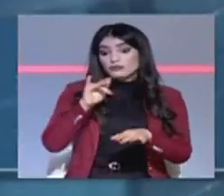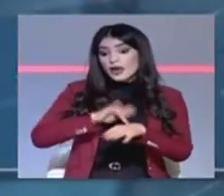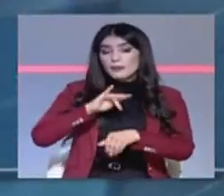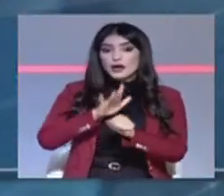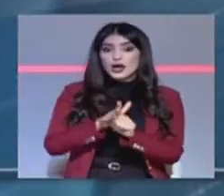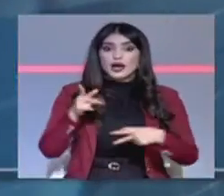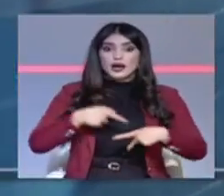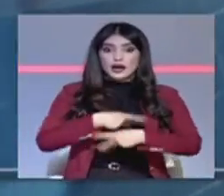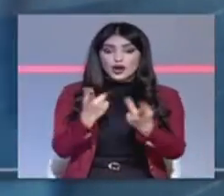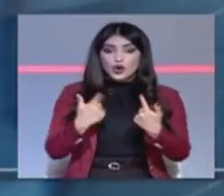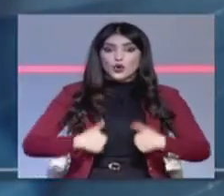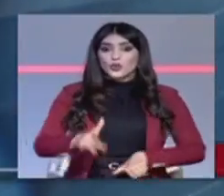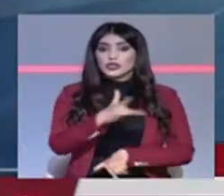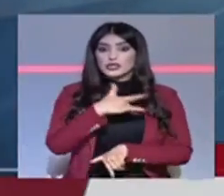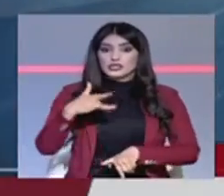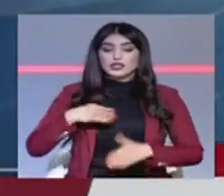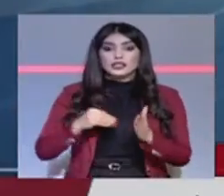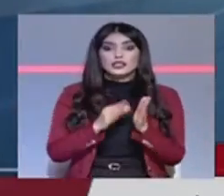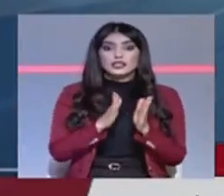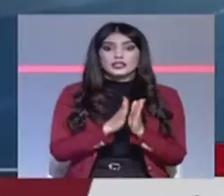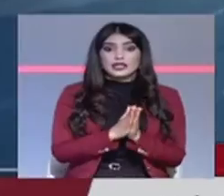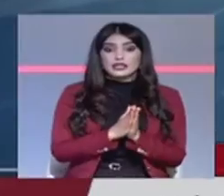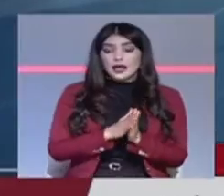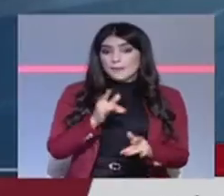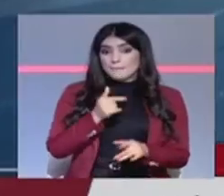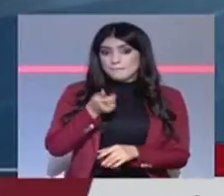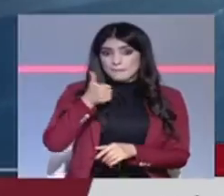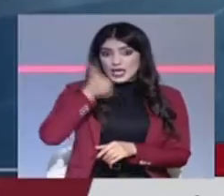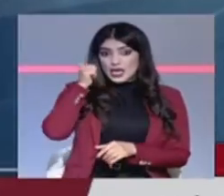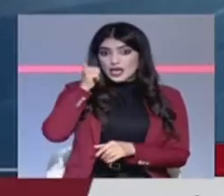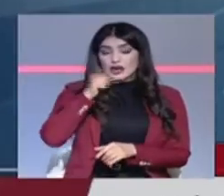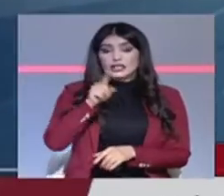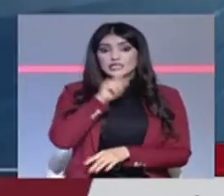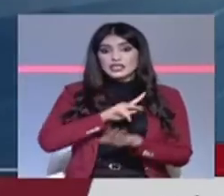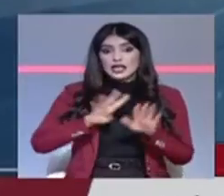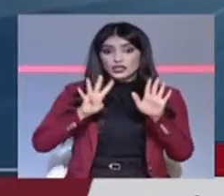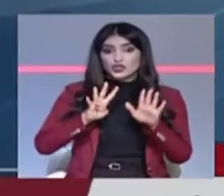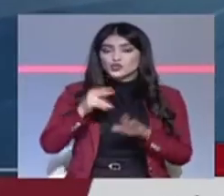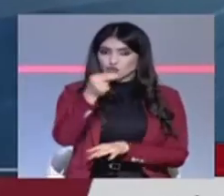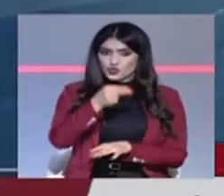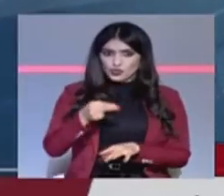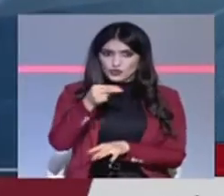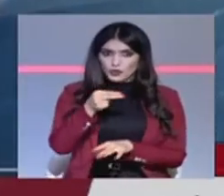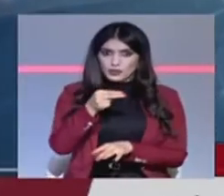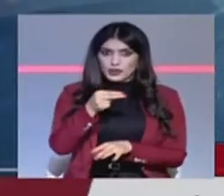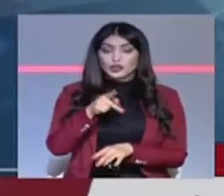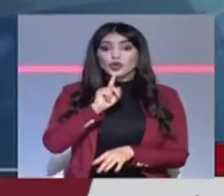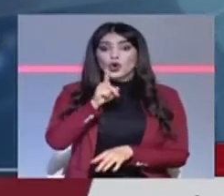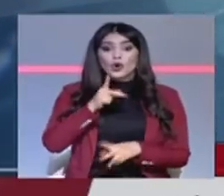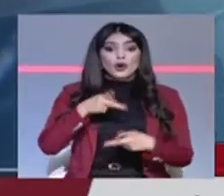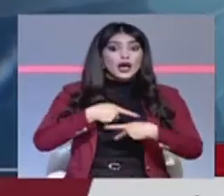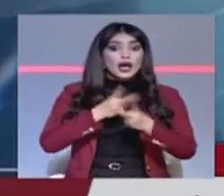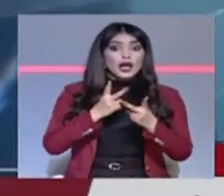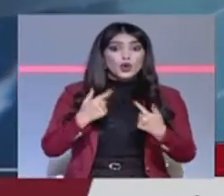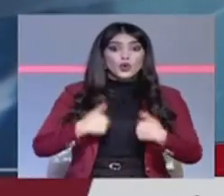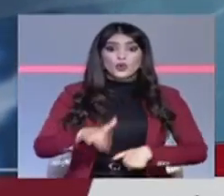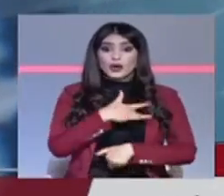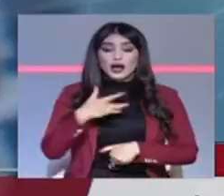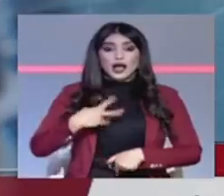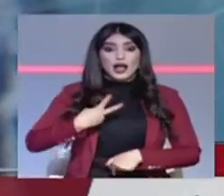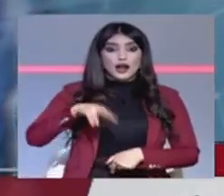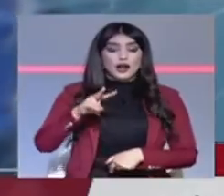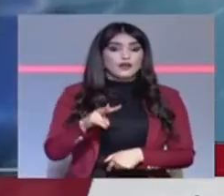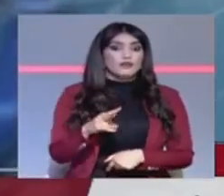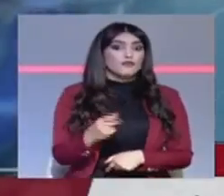اعلنت وزاره الصحه لها بتاريخ امس التاسع عشر من نوفمبر وفي بيانها افادت برصد الف ومائتين